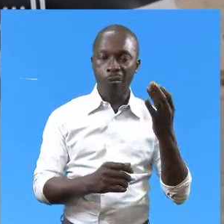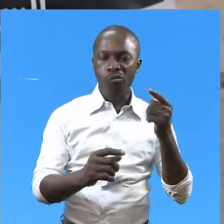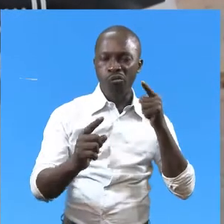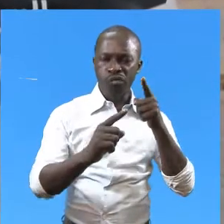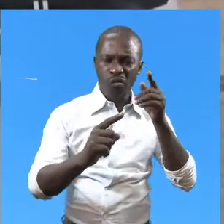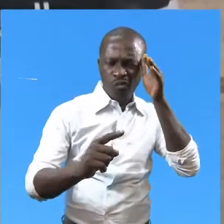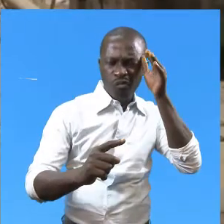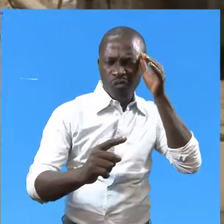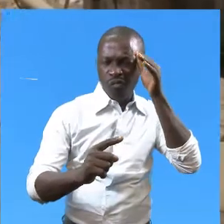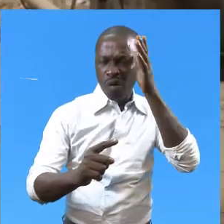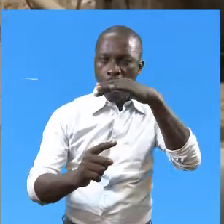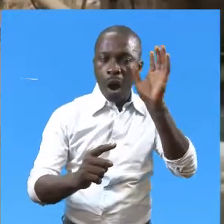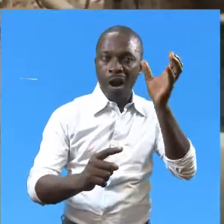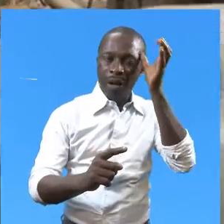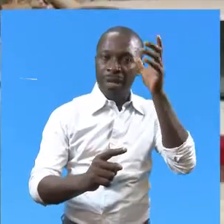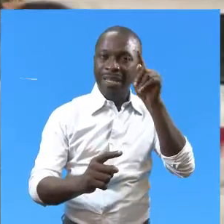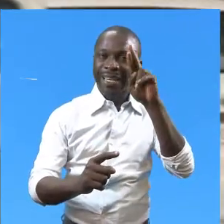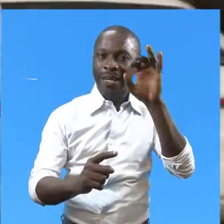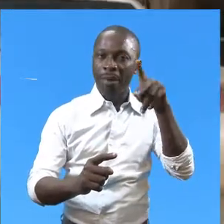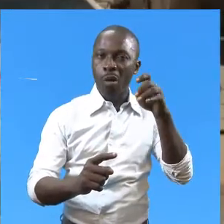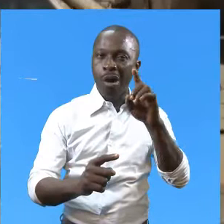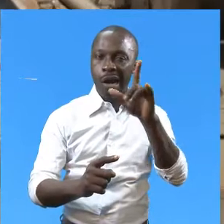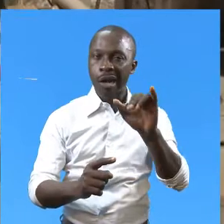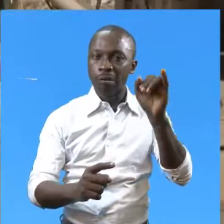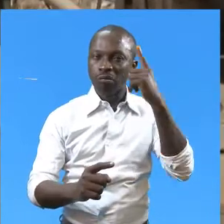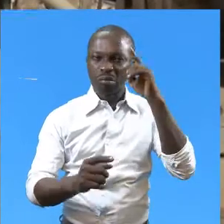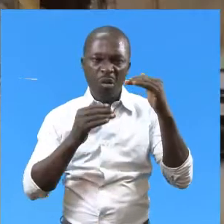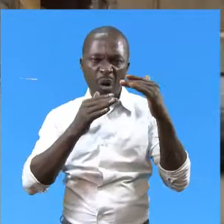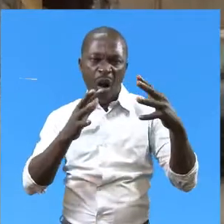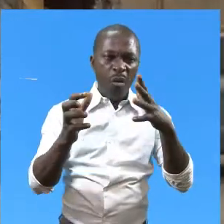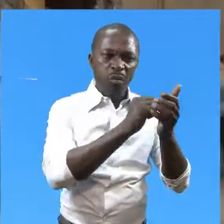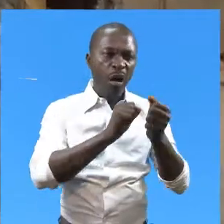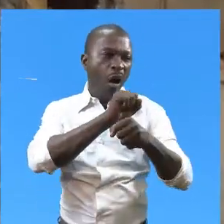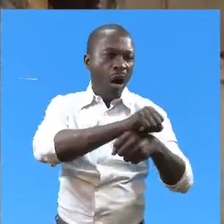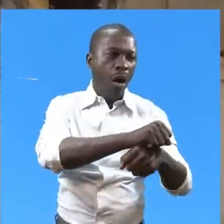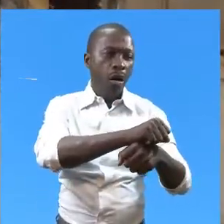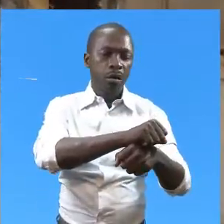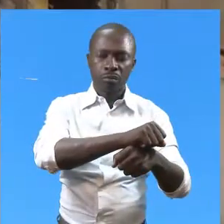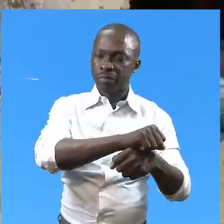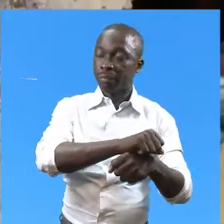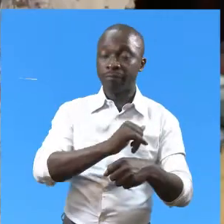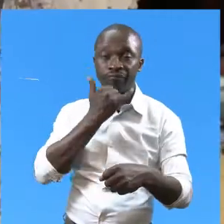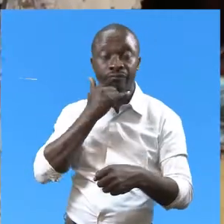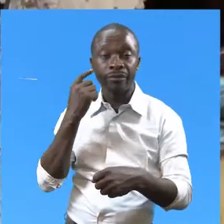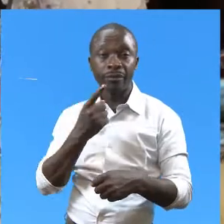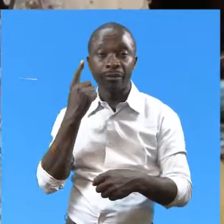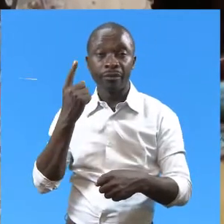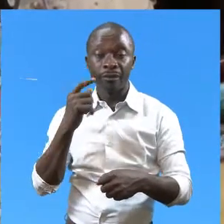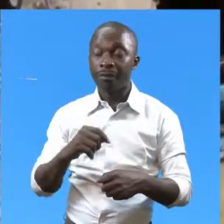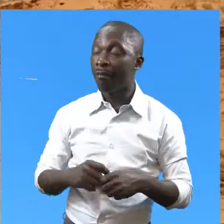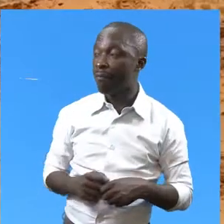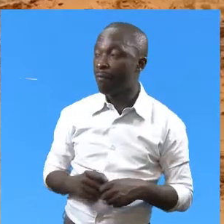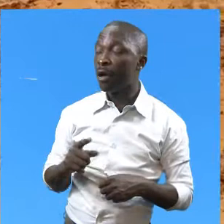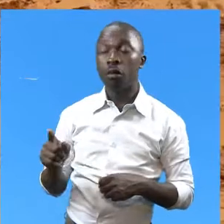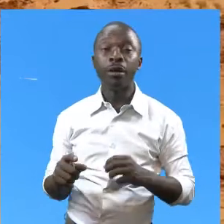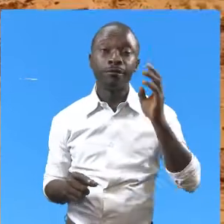vain la capitale Tripoli à 80 km plus au nord où siège le gouvernement d'Union nationale reconnu par l'ONU. Sur son compte